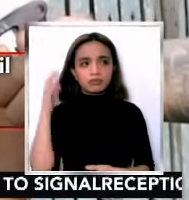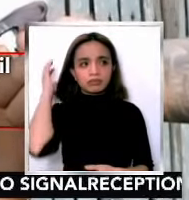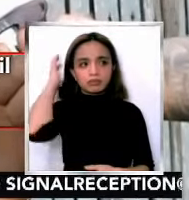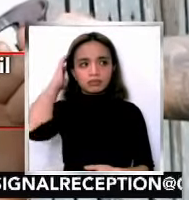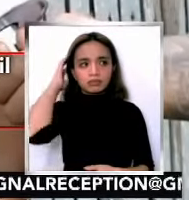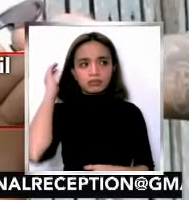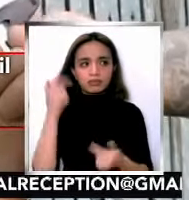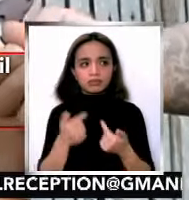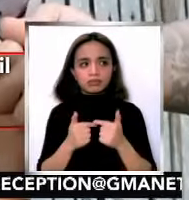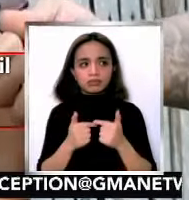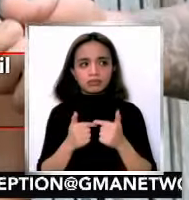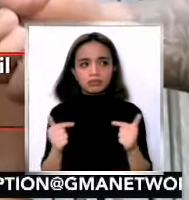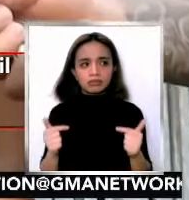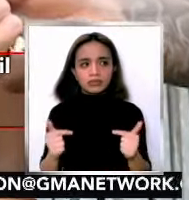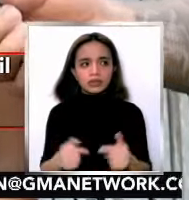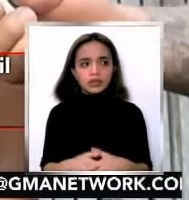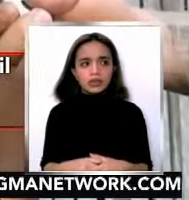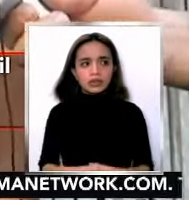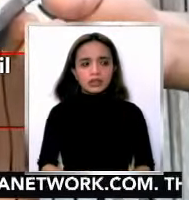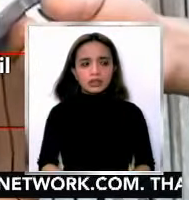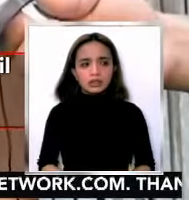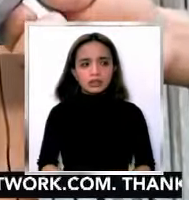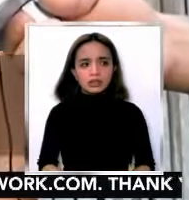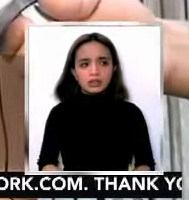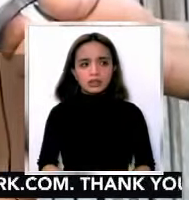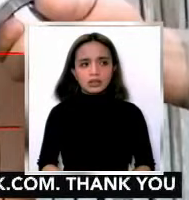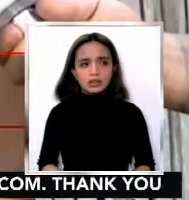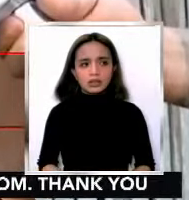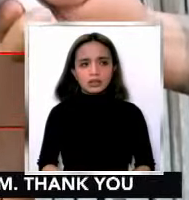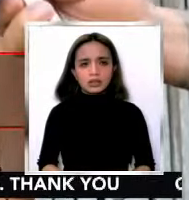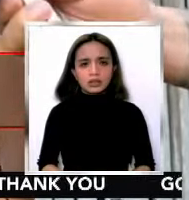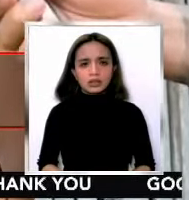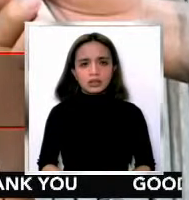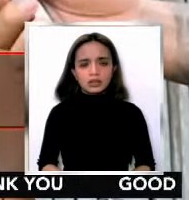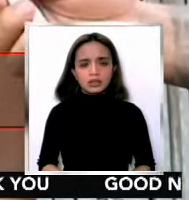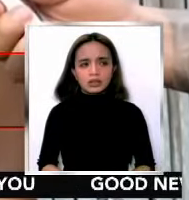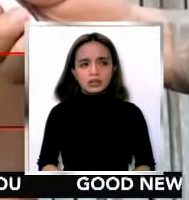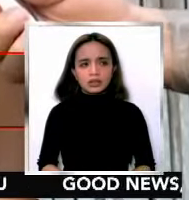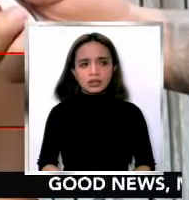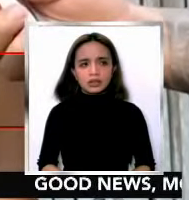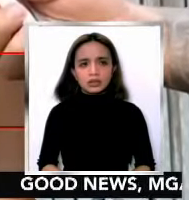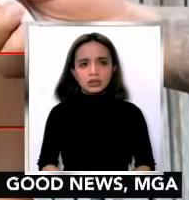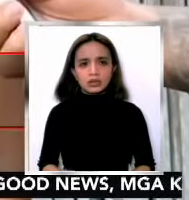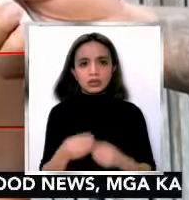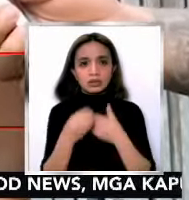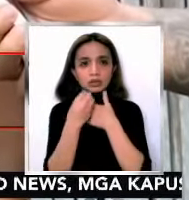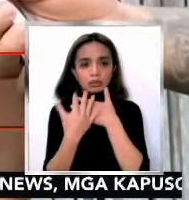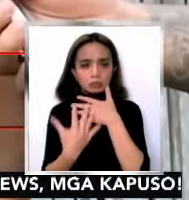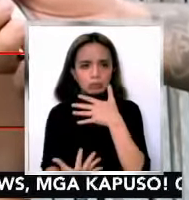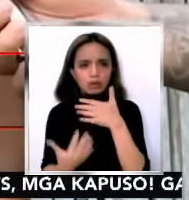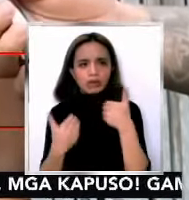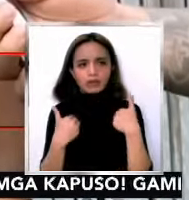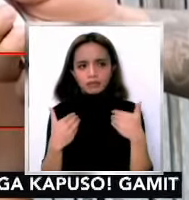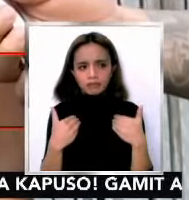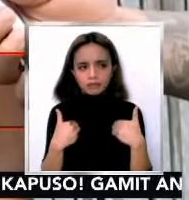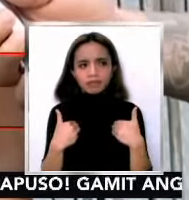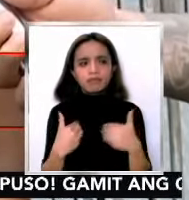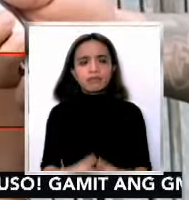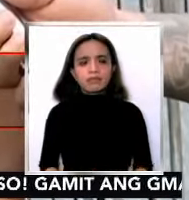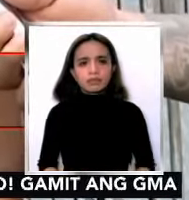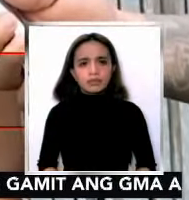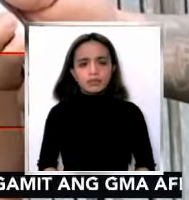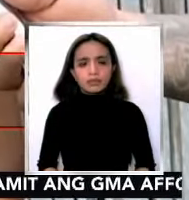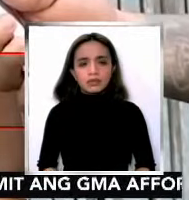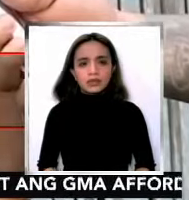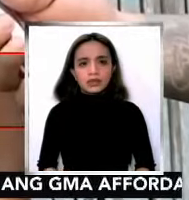makatul, dayong mo to nga kuan to siya kanang magdugo. O dayon, mo na to nga